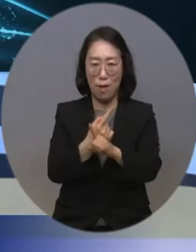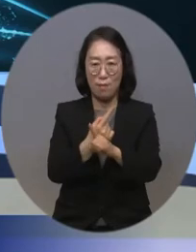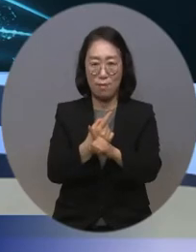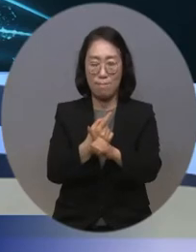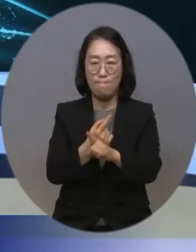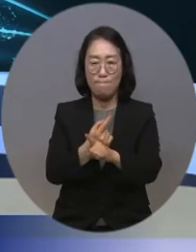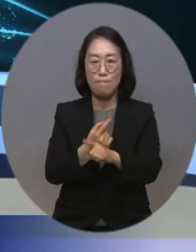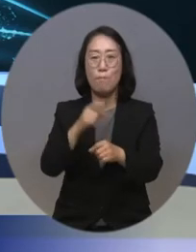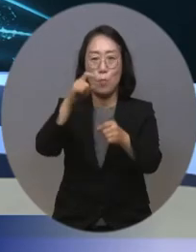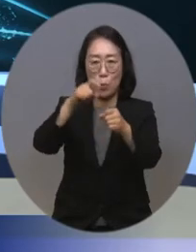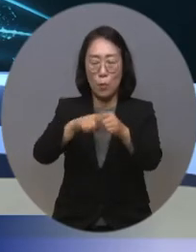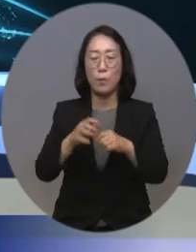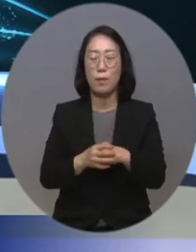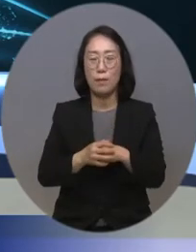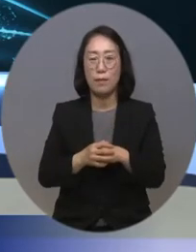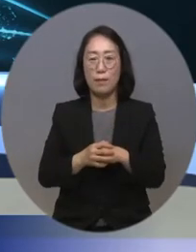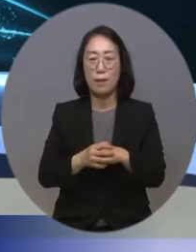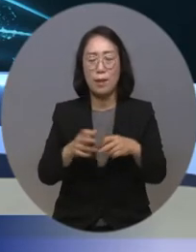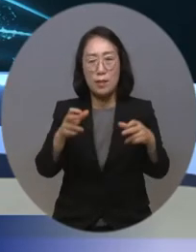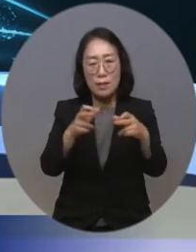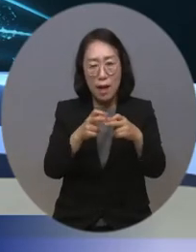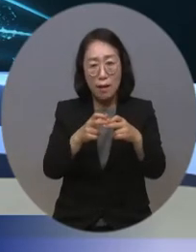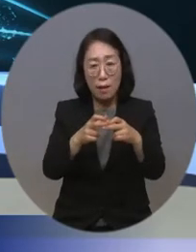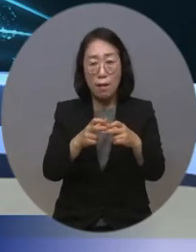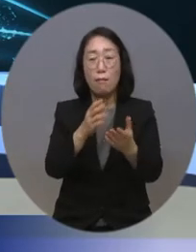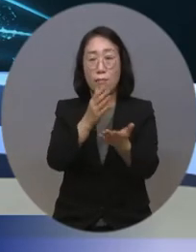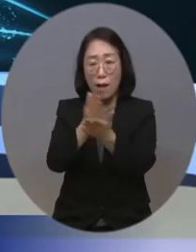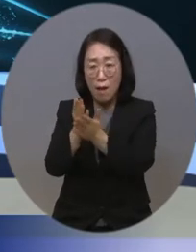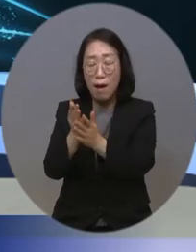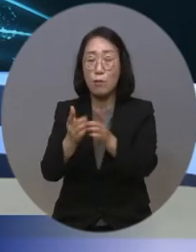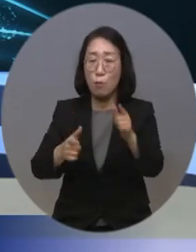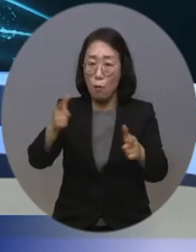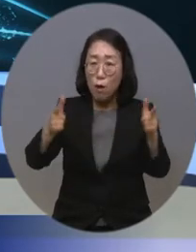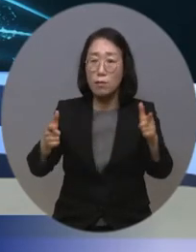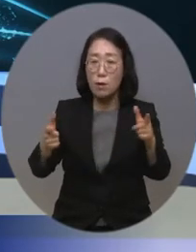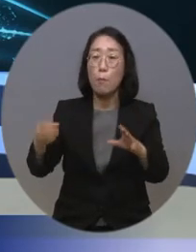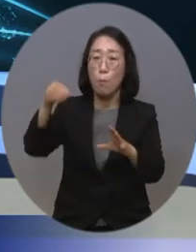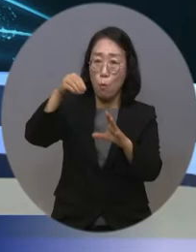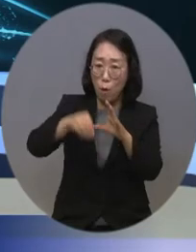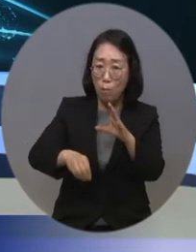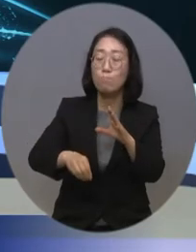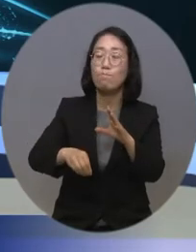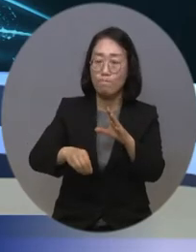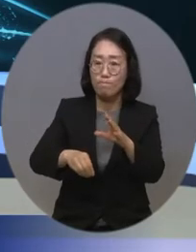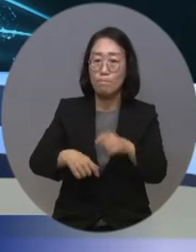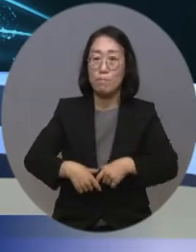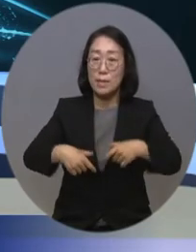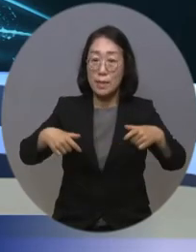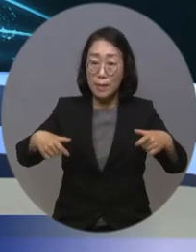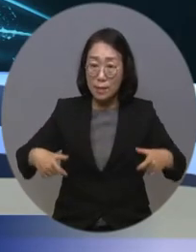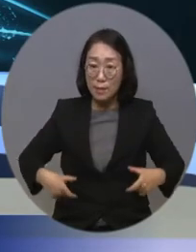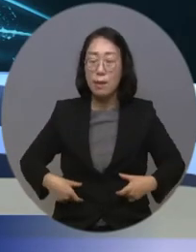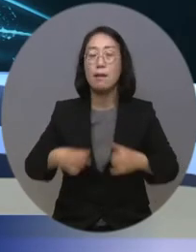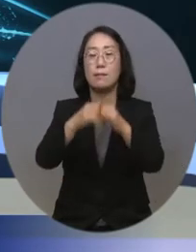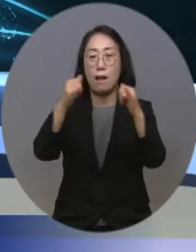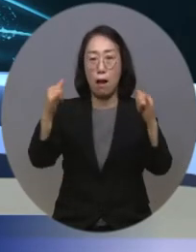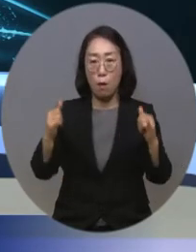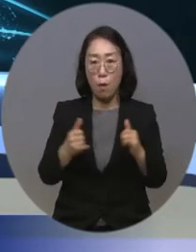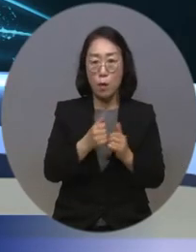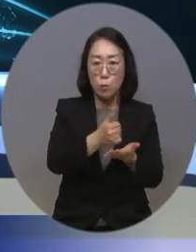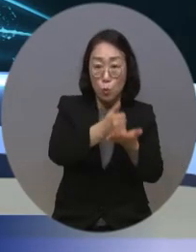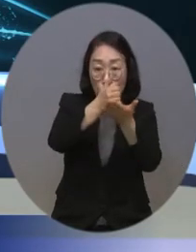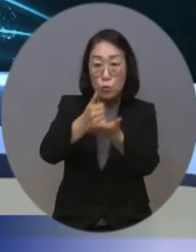있습니다. 장애를 다양성의 한 부분으로 받아들이고 포용하는 사회, 서로를 향한 존중이 담겨